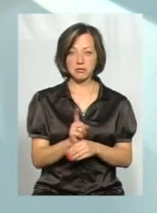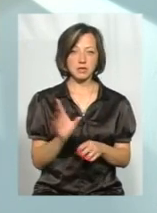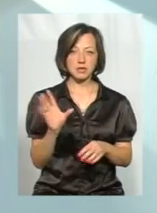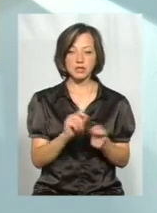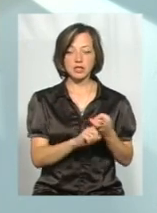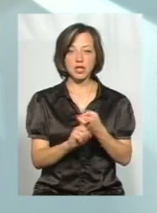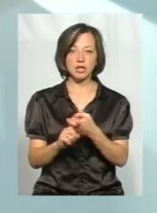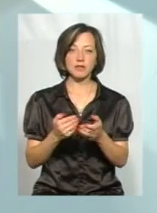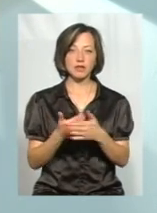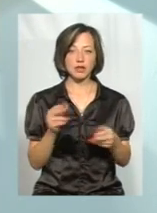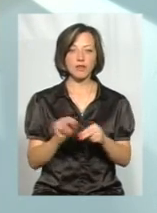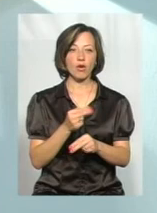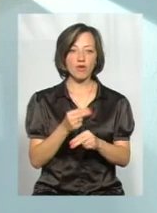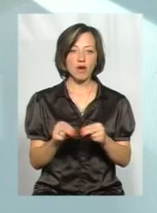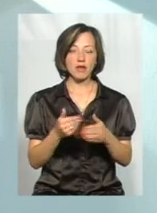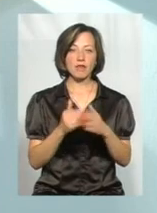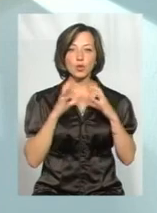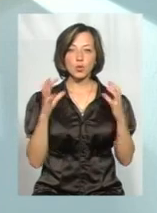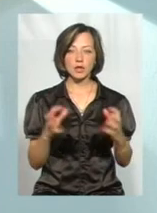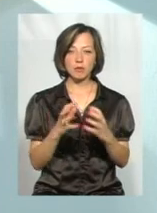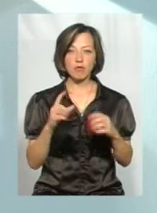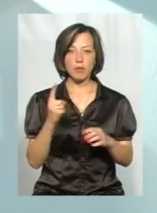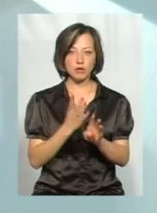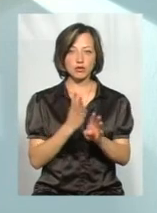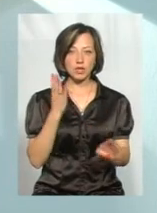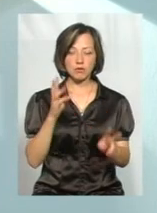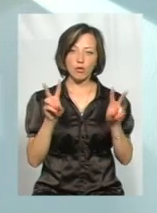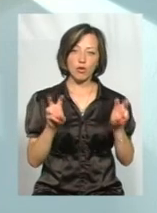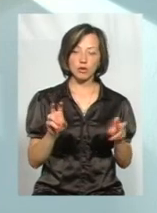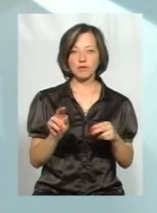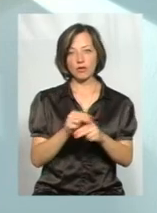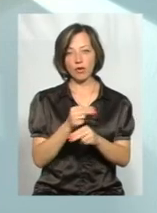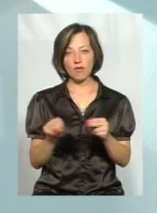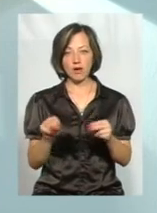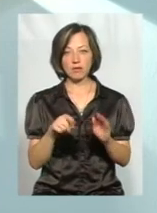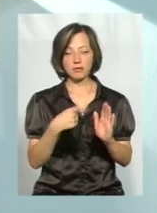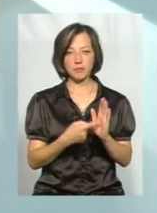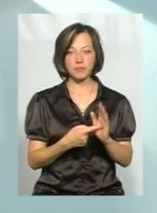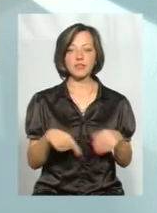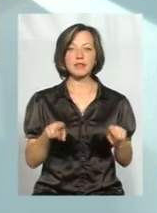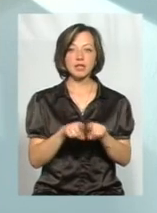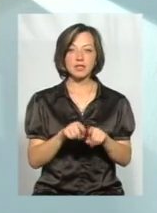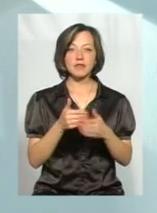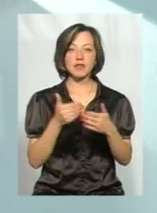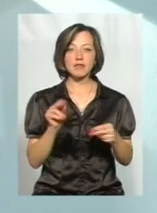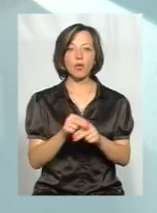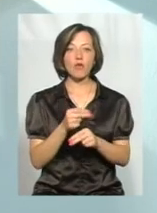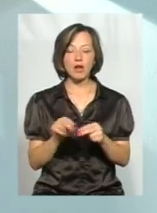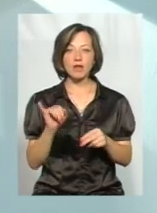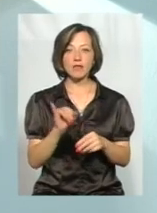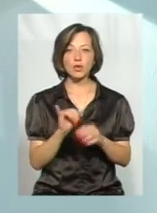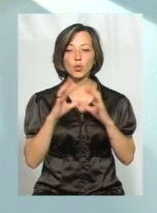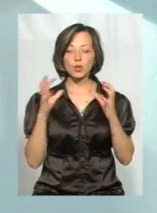все залежить від виховання, від утримання. Ну, в першу чергу, від породи чи від виховання? Все ж таки від виховання і